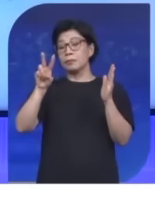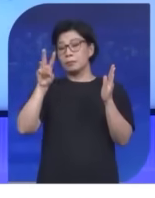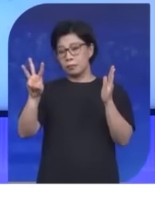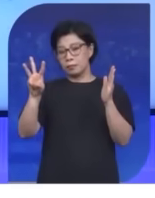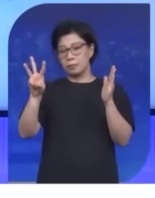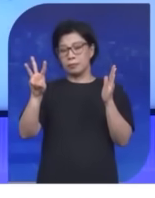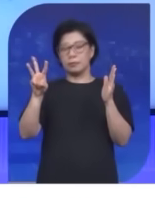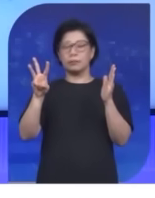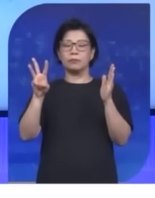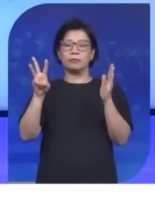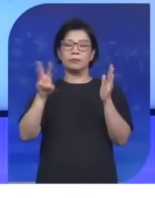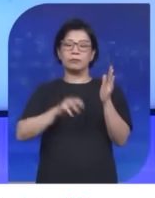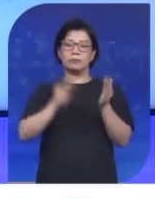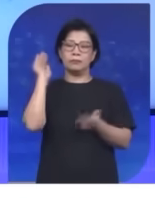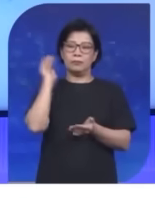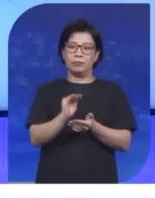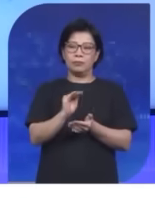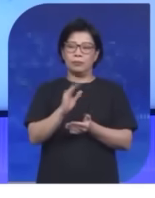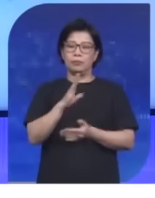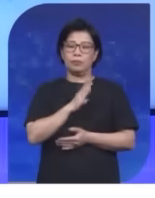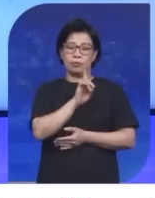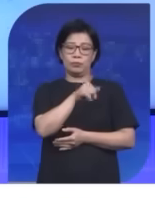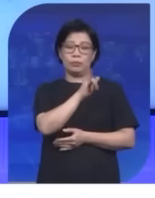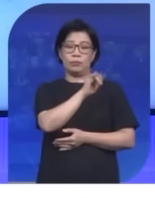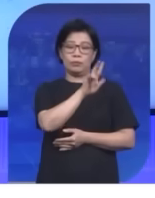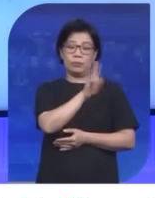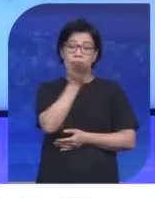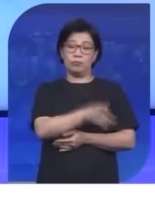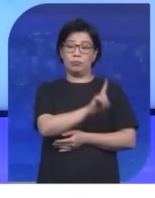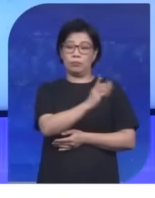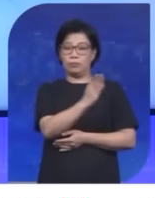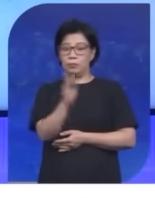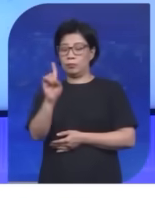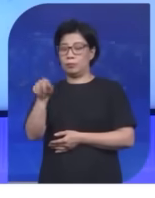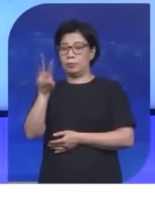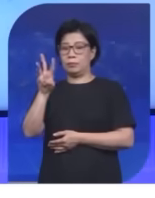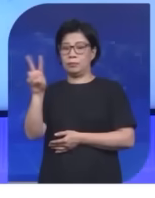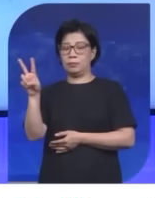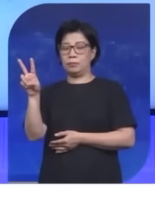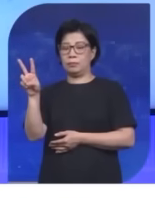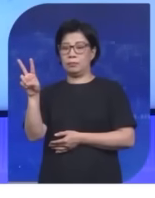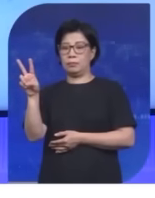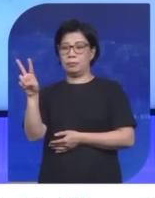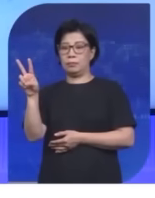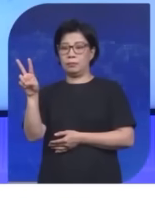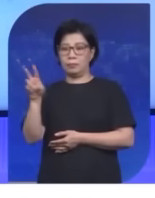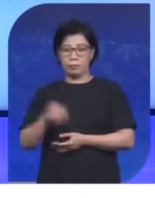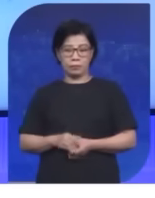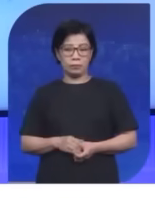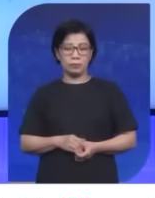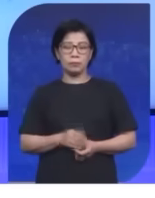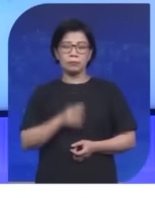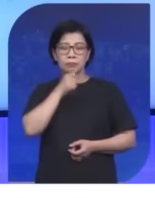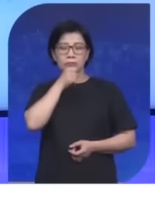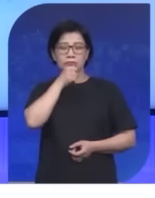suất sinh của Thành phố Hồ Chí Minh đã giảm từ 1,68 con một phụ nữ xuống còn 1,32 con. Tình trạng già hóa dân